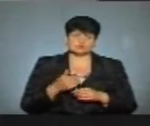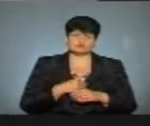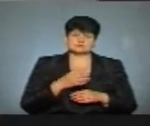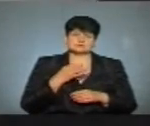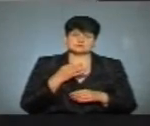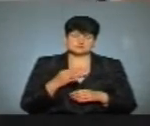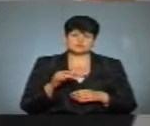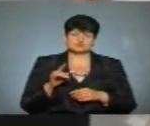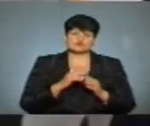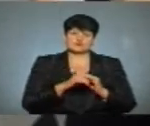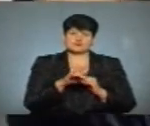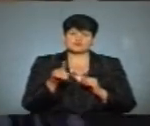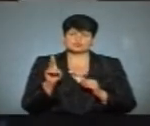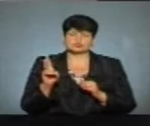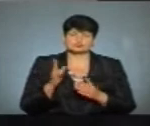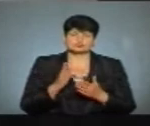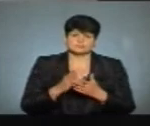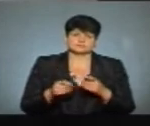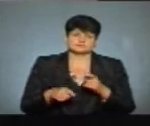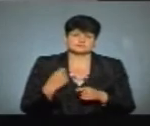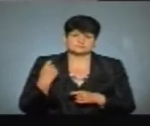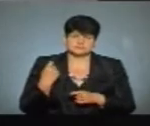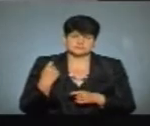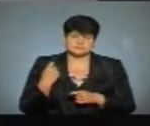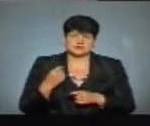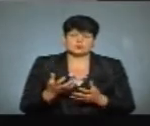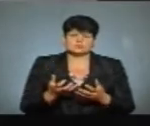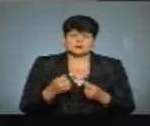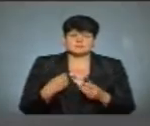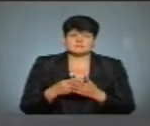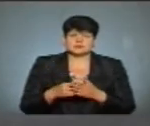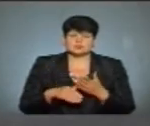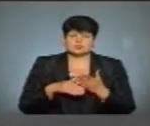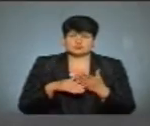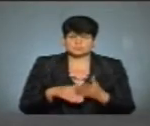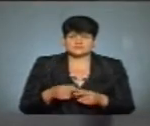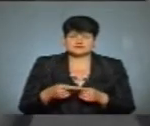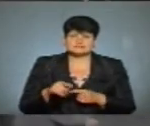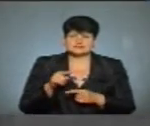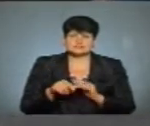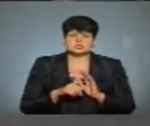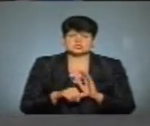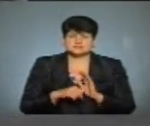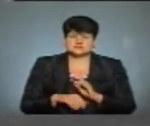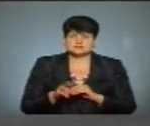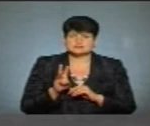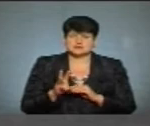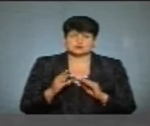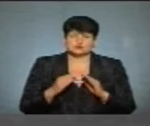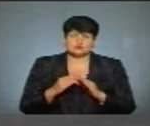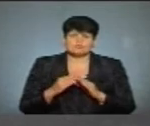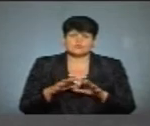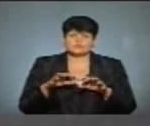запевнити, що кожен, хто зазнав збитків від цієї стихії, отримує матеріальну допомогу. Це ті 63 домоволодіння,